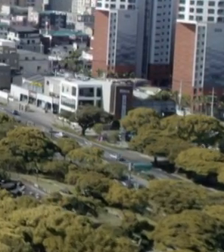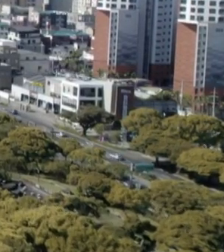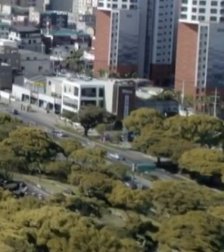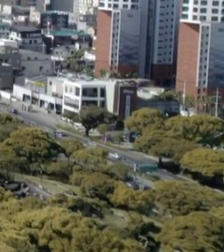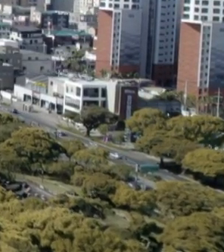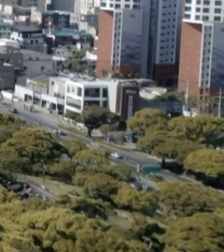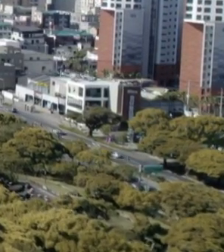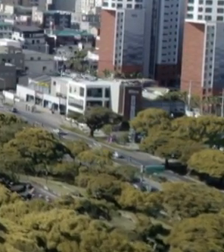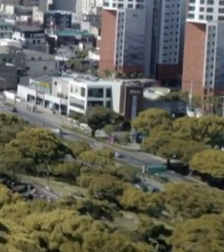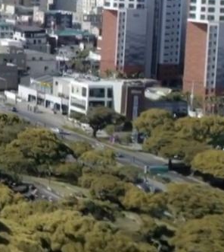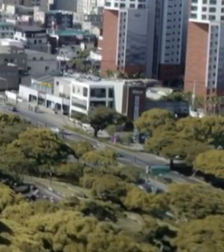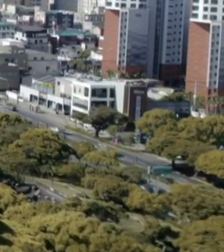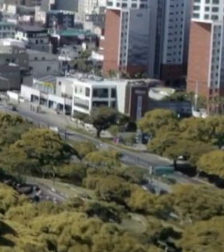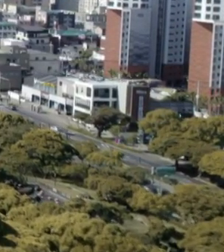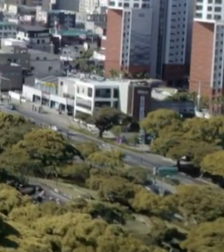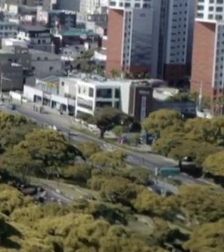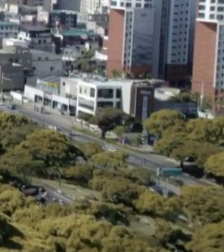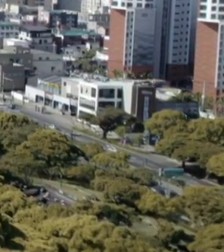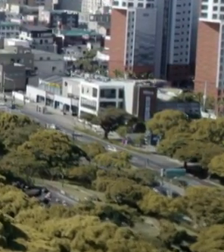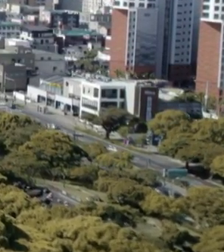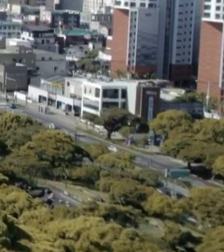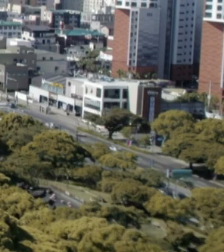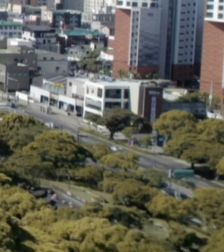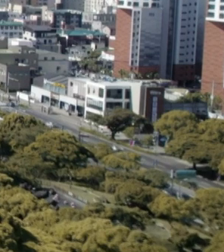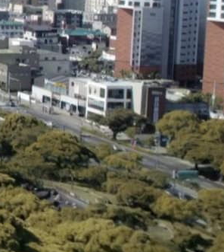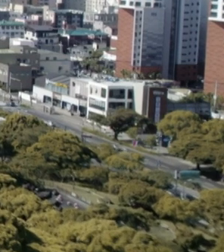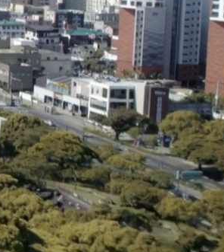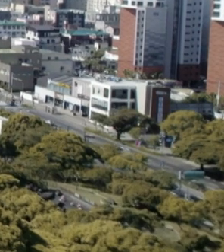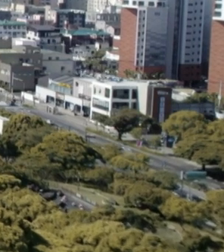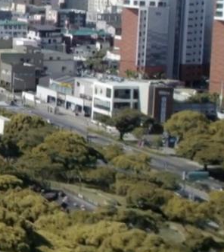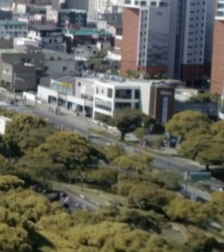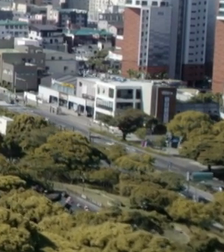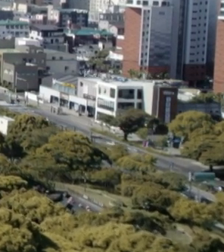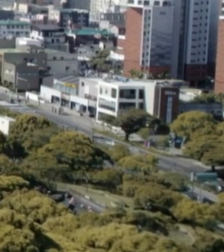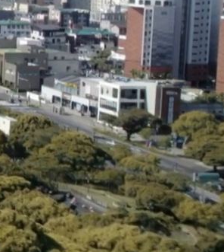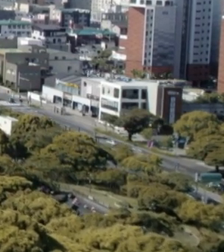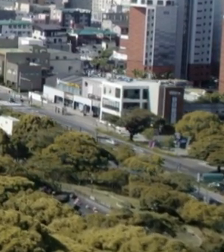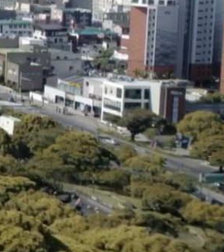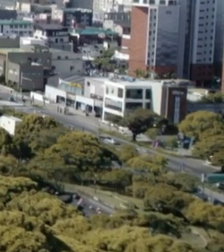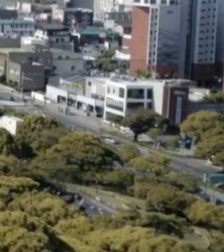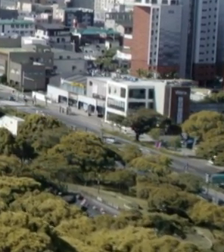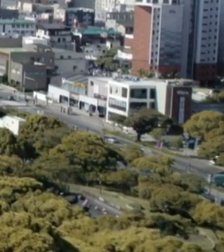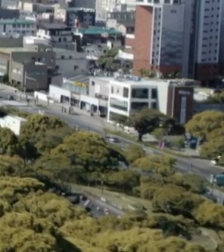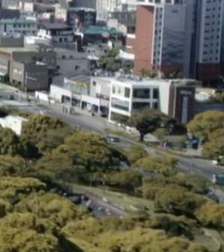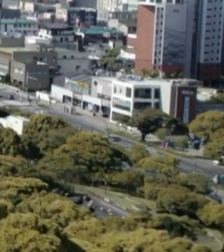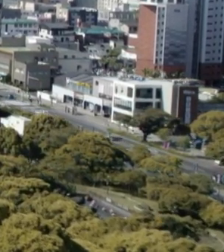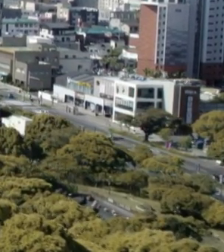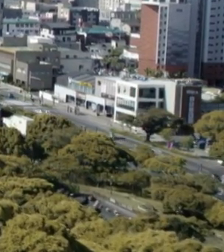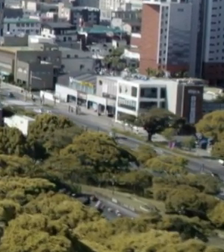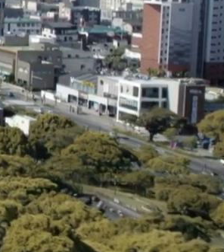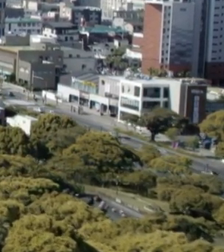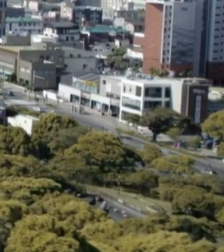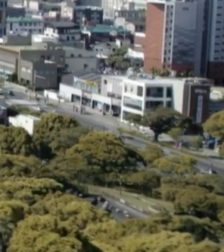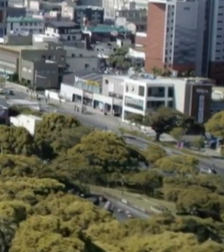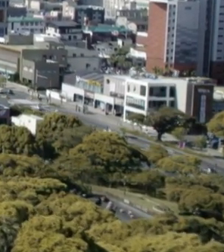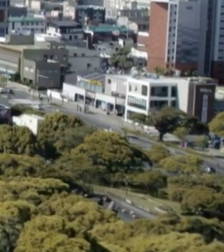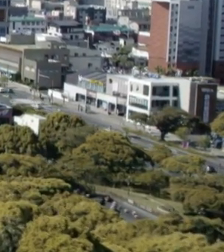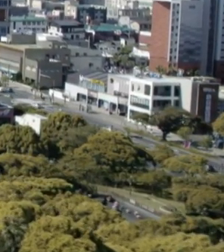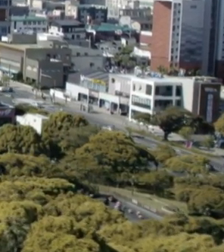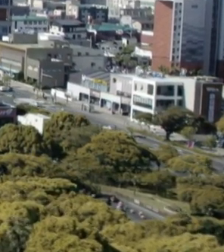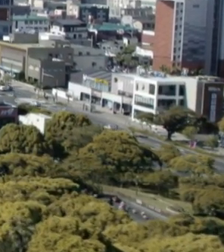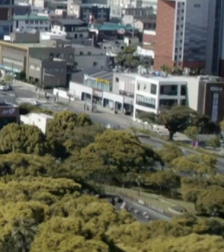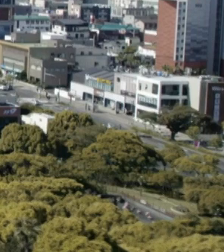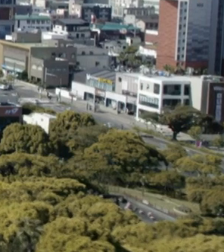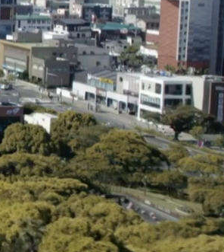주요 뉴스입니다. 제주도는 17일부터 19일까지 제주국제 컨벤션 센터에서 2024 그린 수소